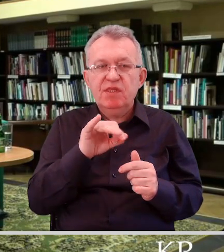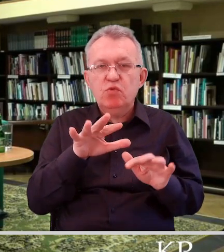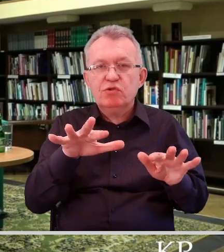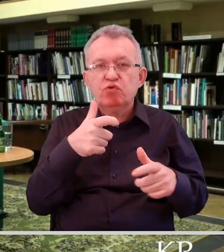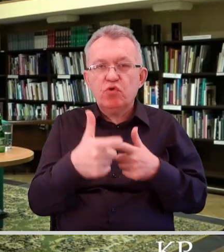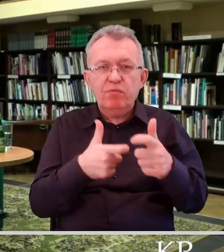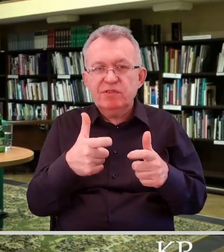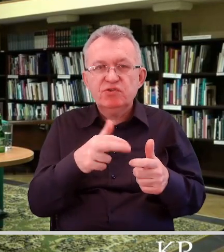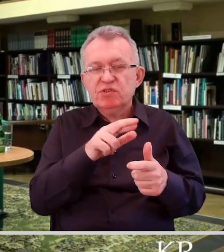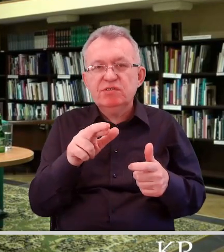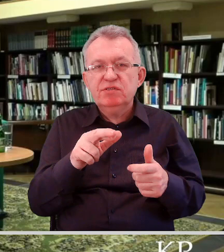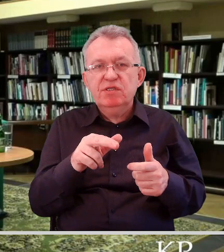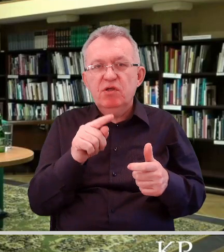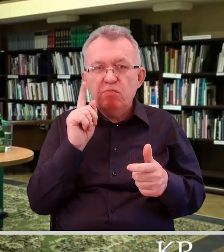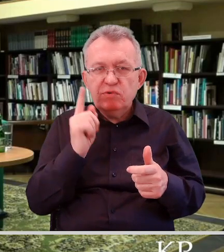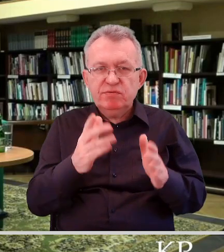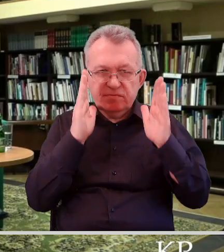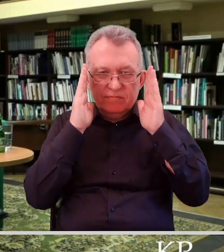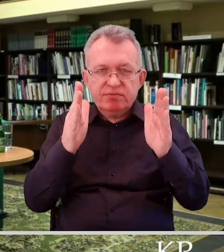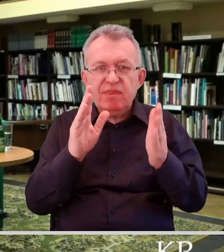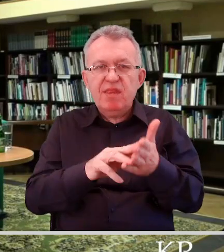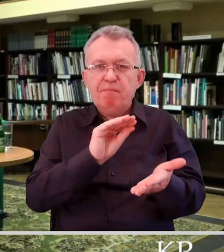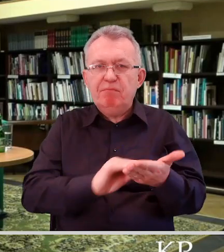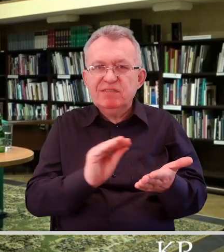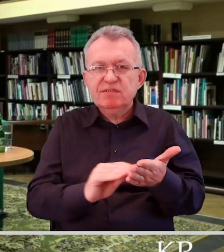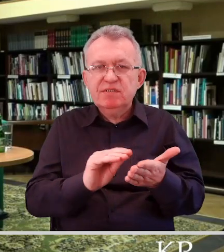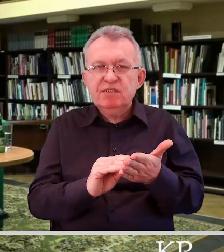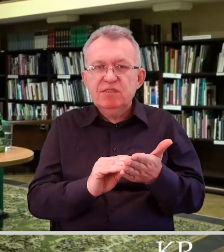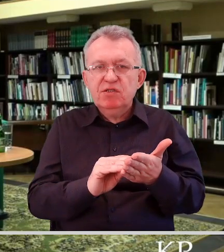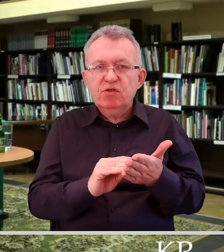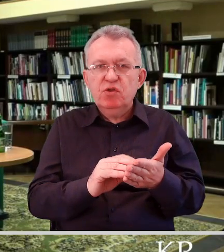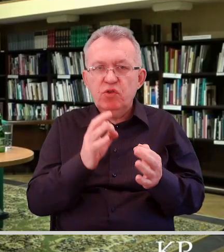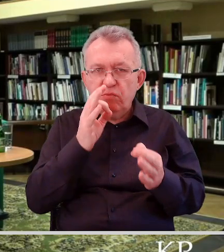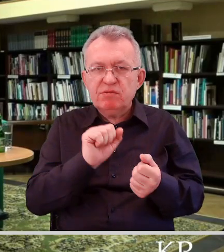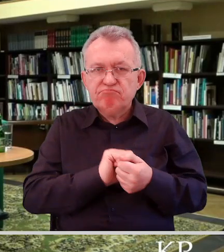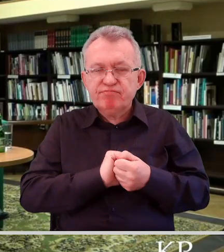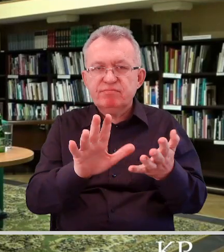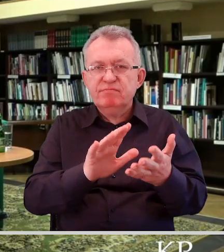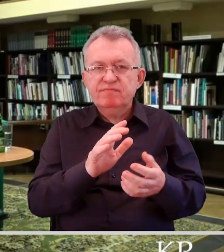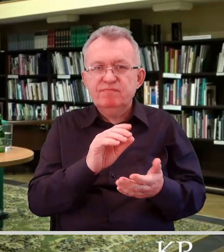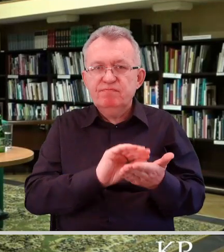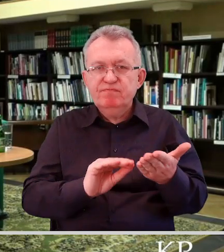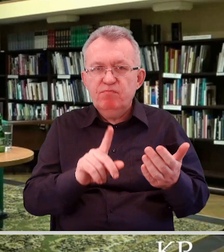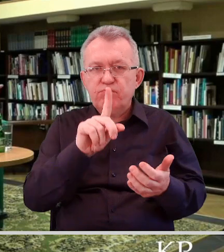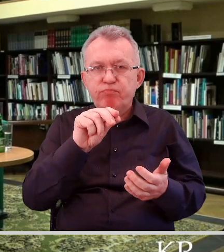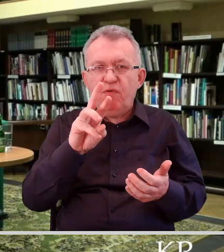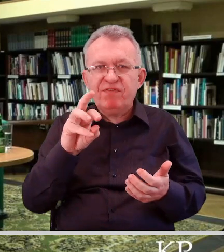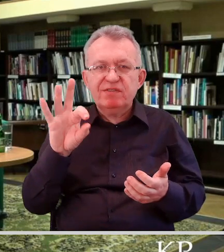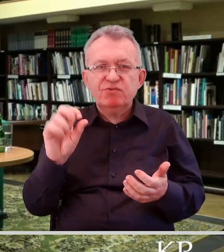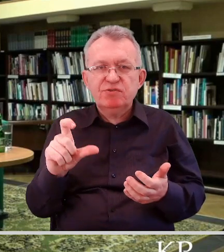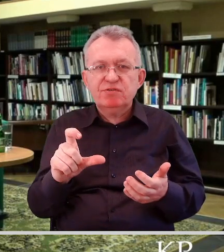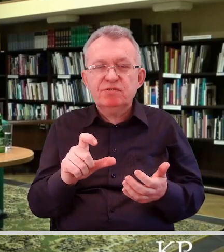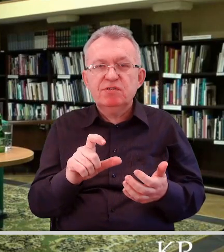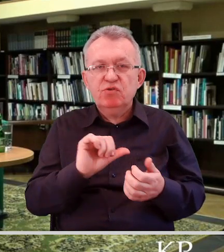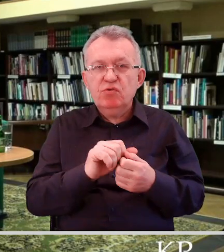robisz rzeczy, to powinnaś się skoncentrować na napisaniu znowu jakiejś powieści. I tu wracamy do